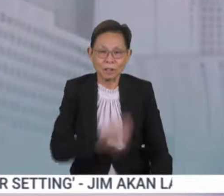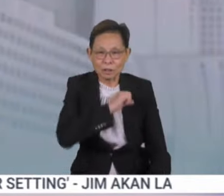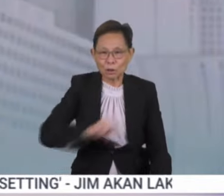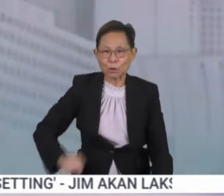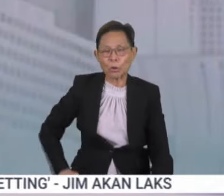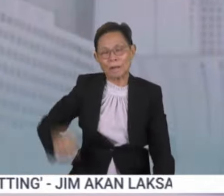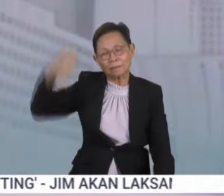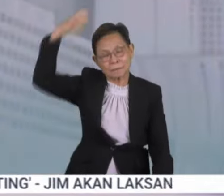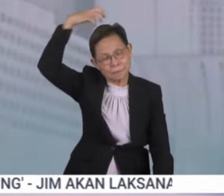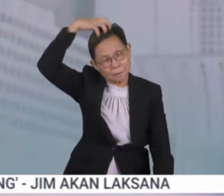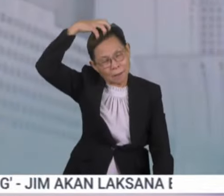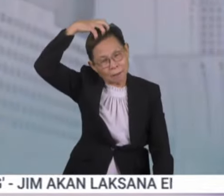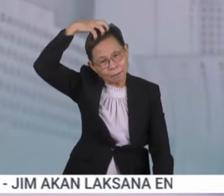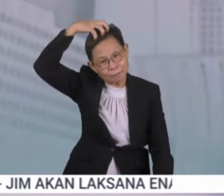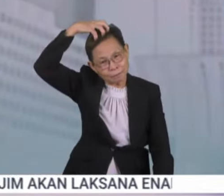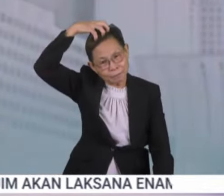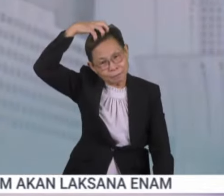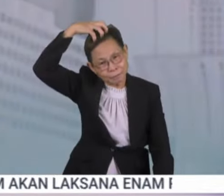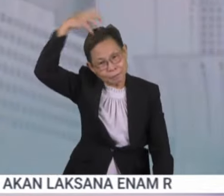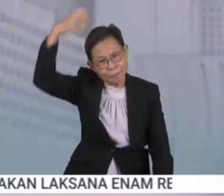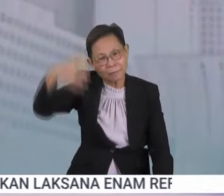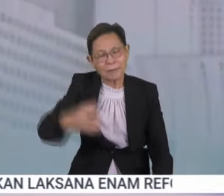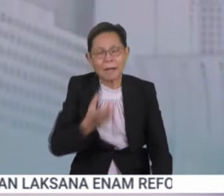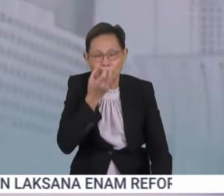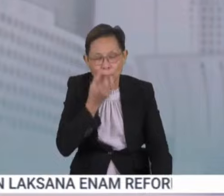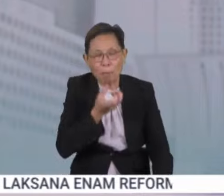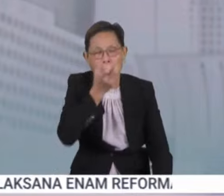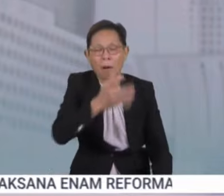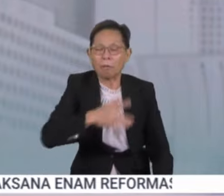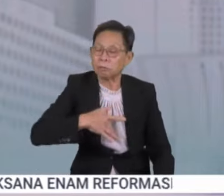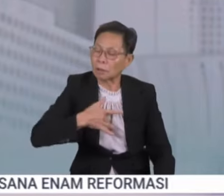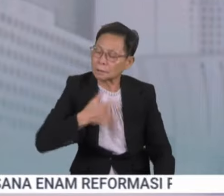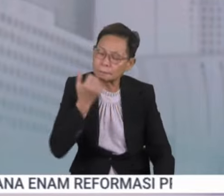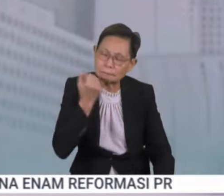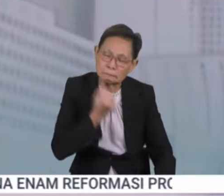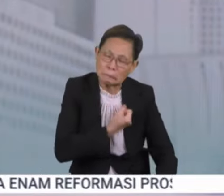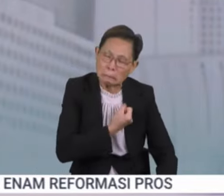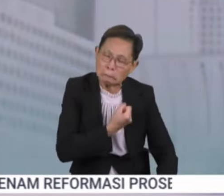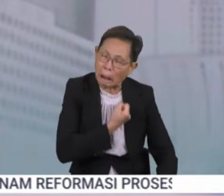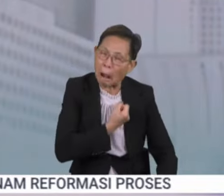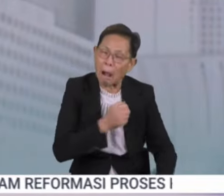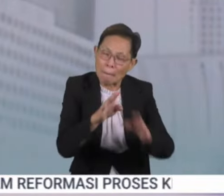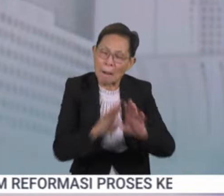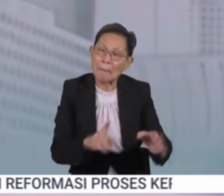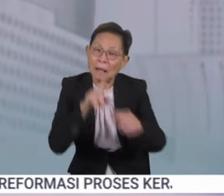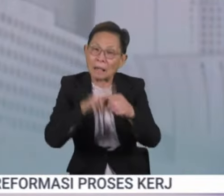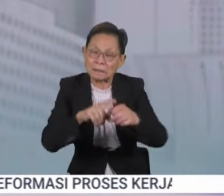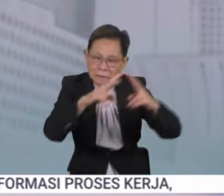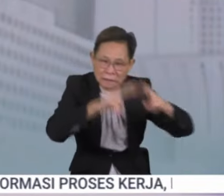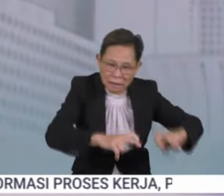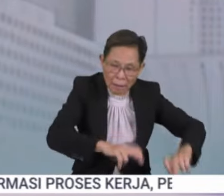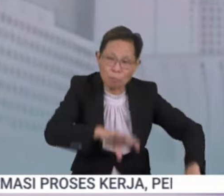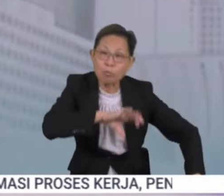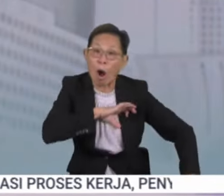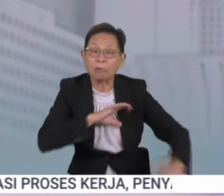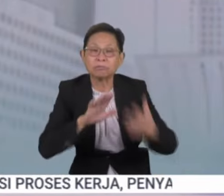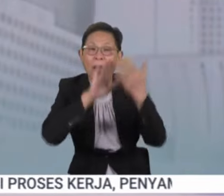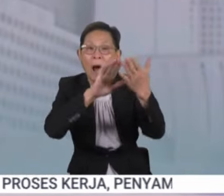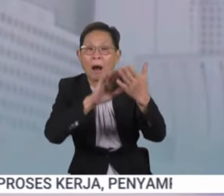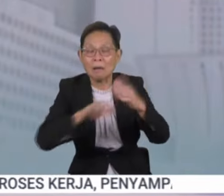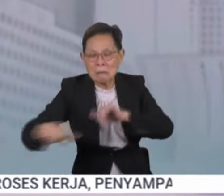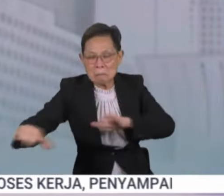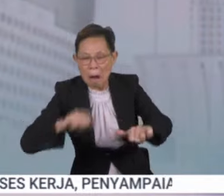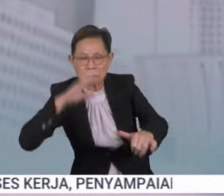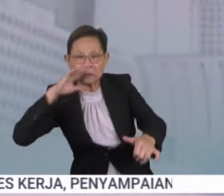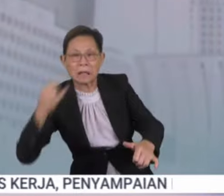Sultan Selangor Sultan Sharafuddin Idris Shah menzahirkan rasa duka cita dengan berita berkaitan siasatan polis terhadap